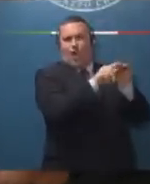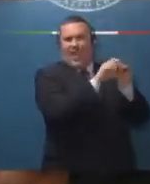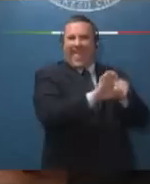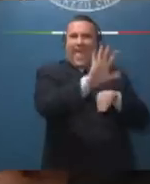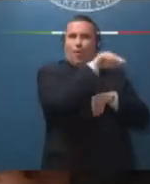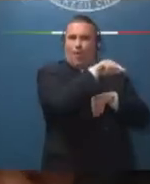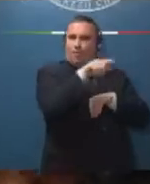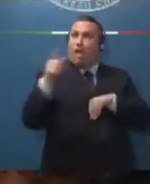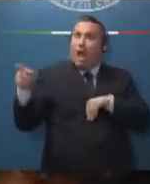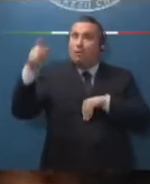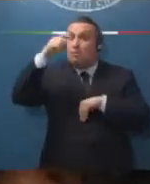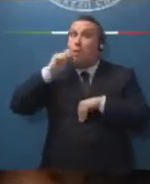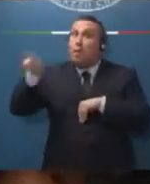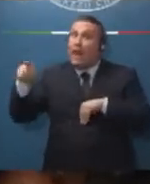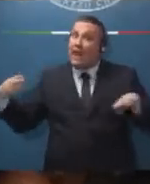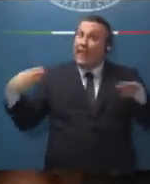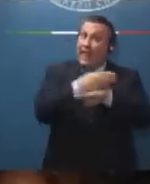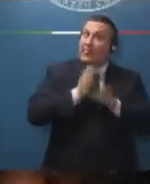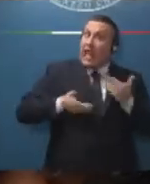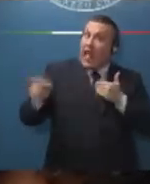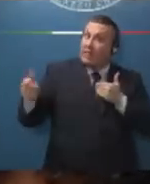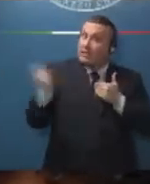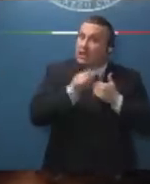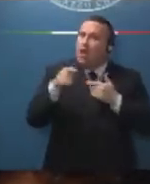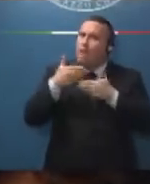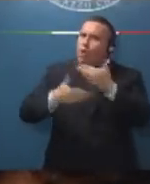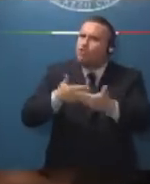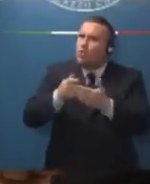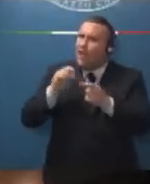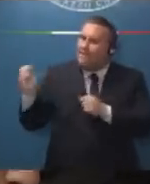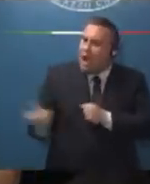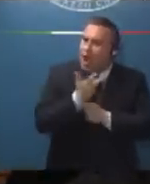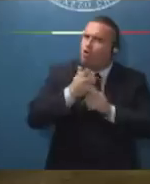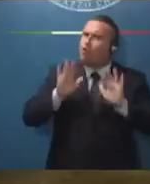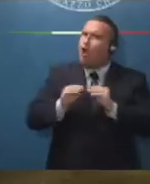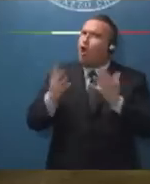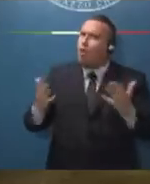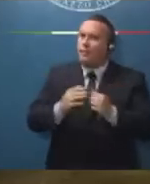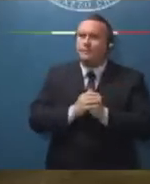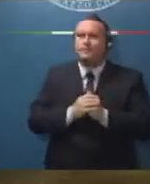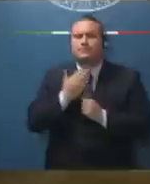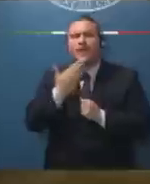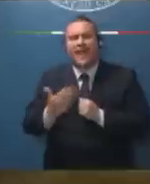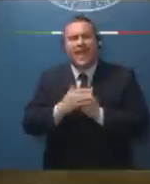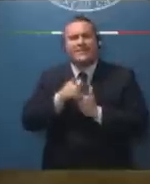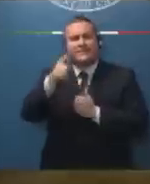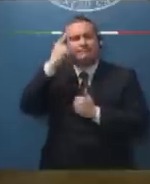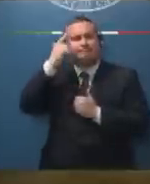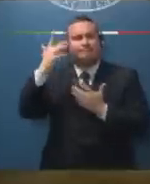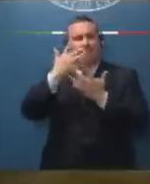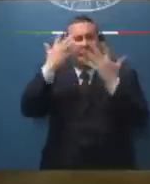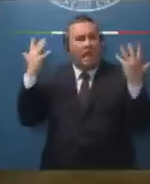azioni comuni per accelerare questo processo Grazie La ringrazio guardi lei sa che l'Italia